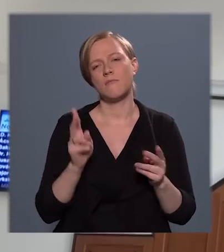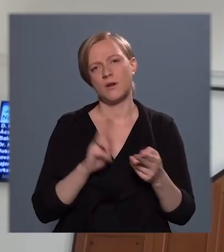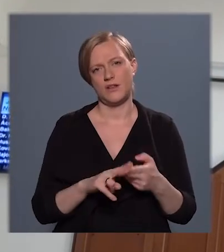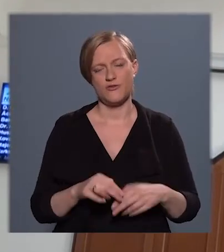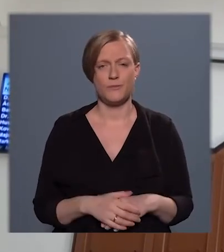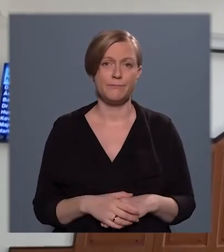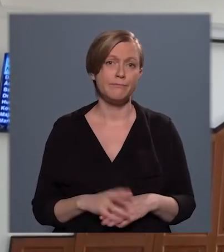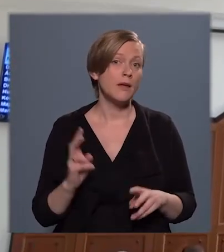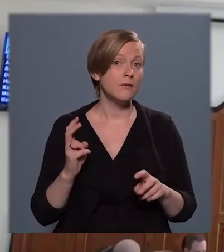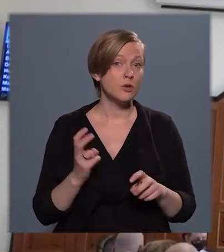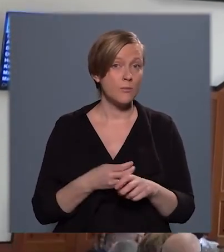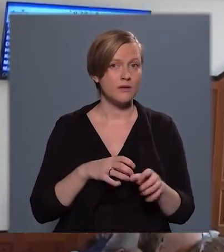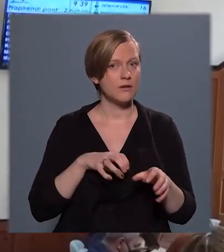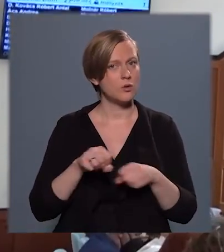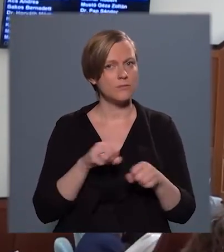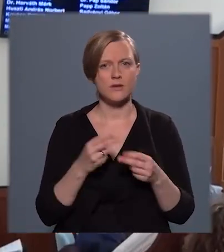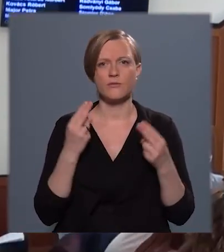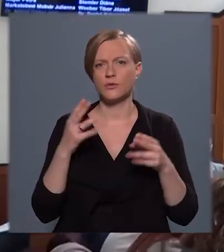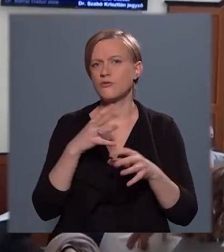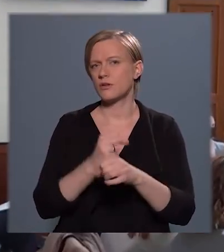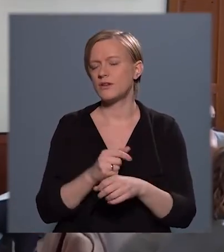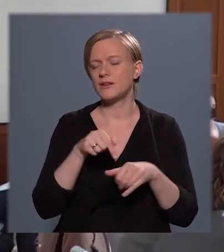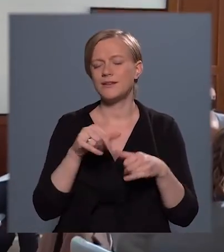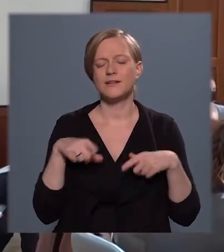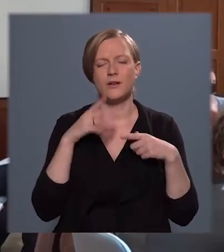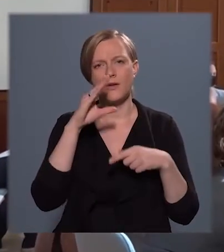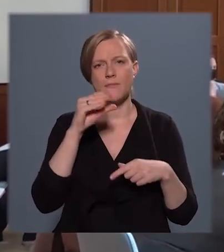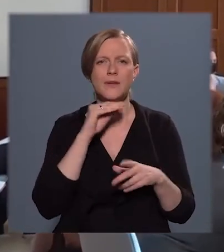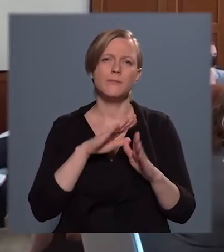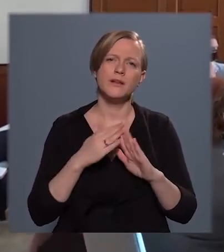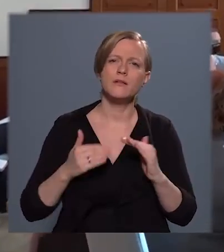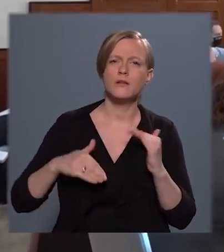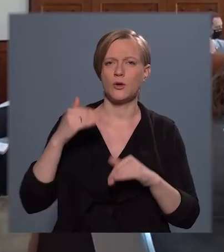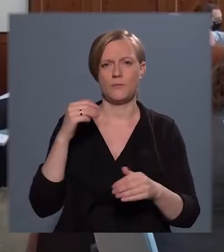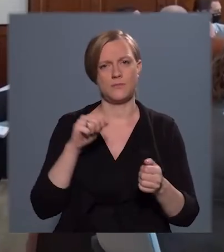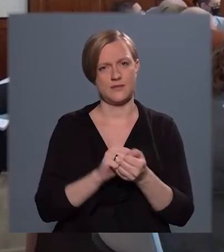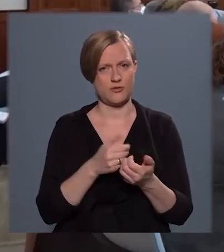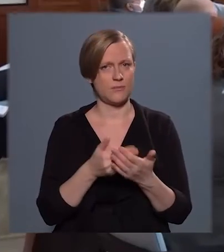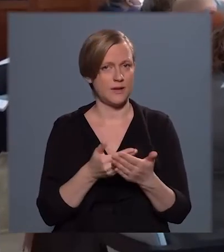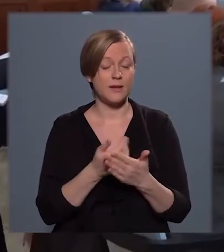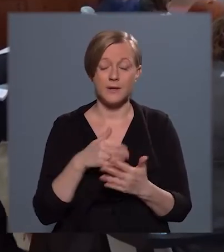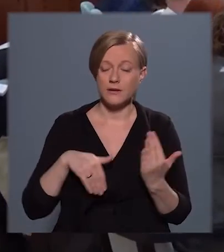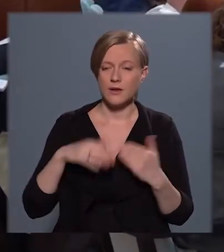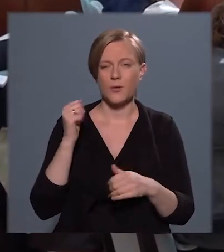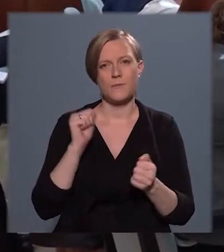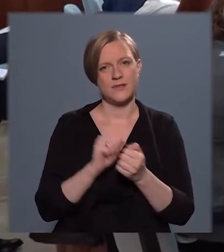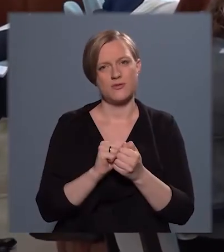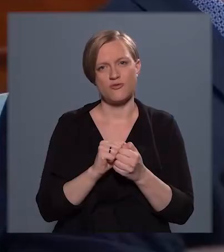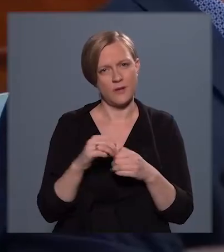kőbányai önkormányzat nagyon fontosnak tartja, hogy az itt élő emberek minél nagyobb biztonságban legyenek, minél nagyobb biztonságban éljék